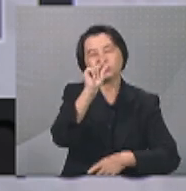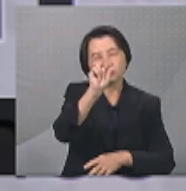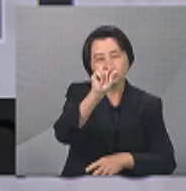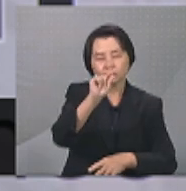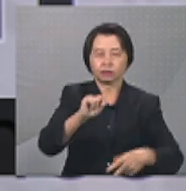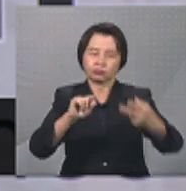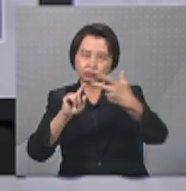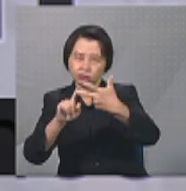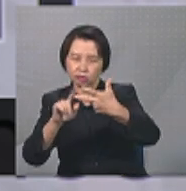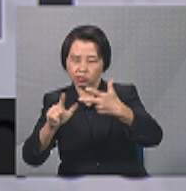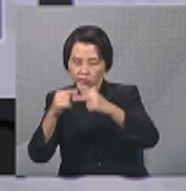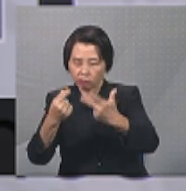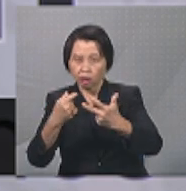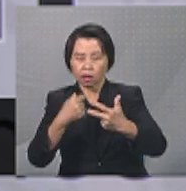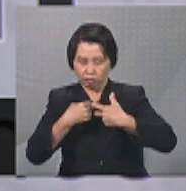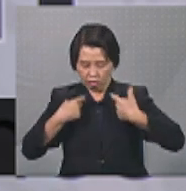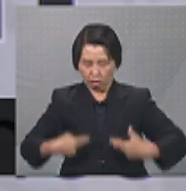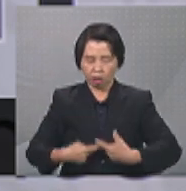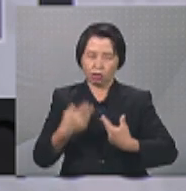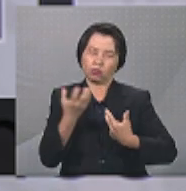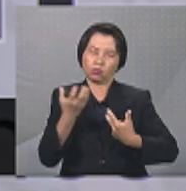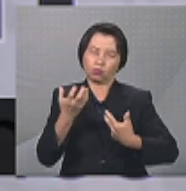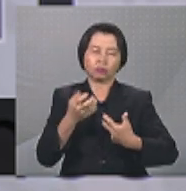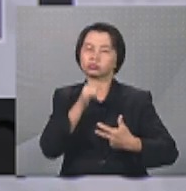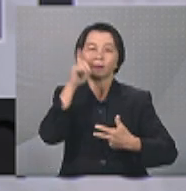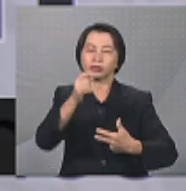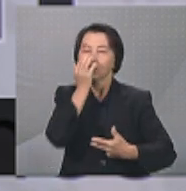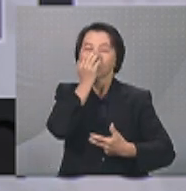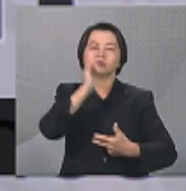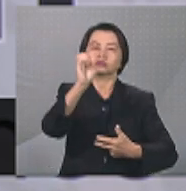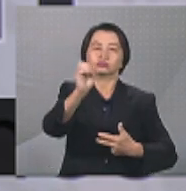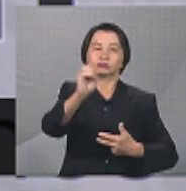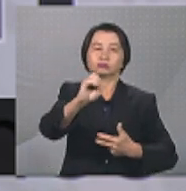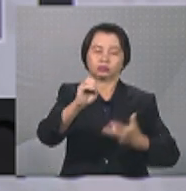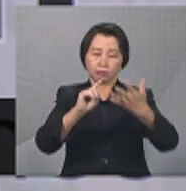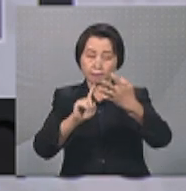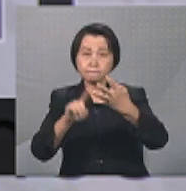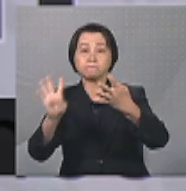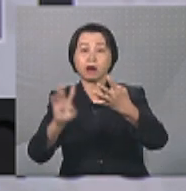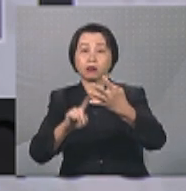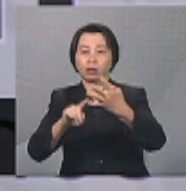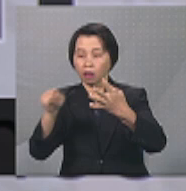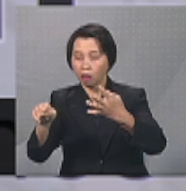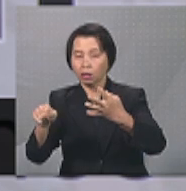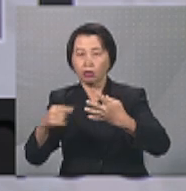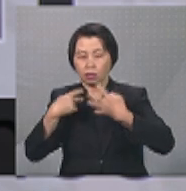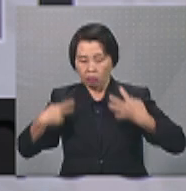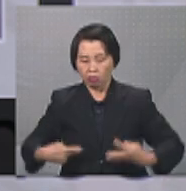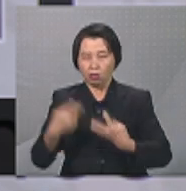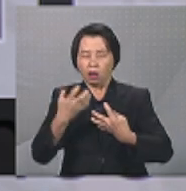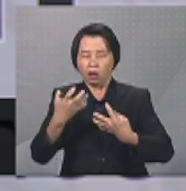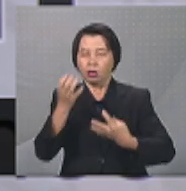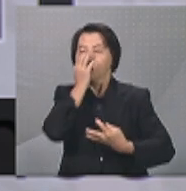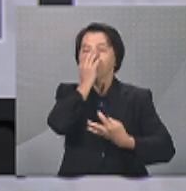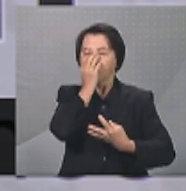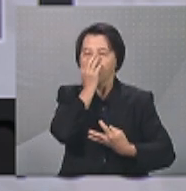ada radang paru-paru tetapi tidak memerlukan oksigen, kategori keempat radang paru-paru memerlukan